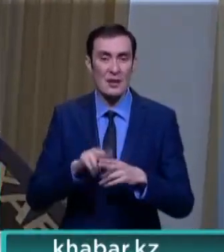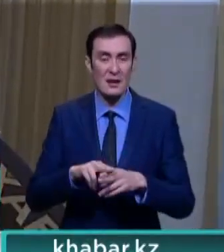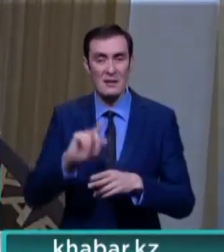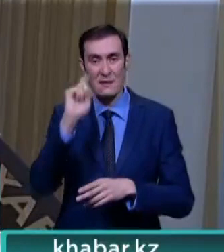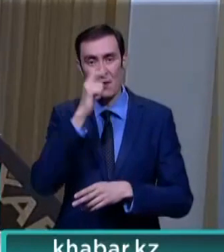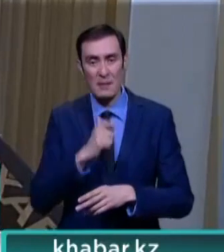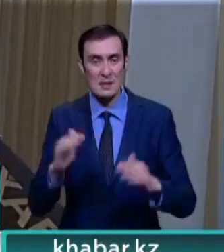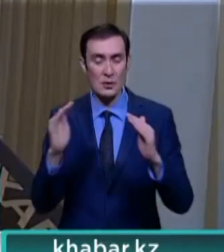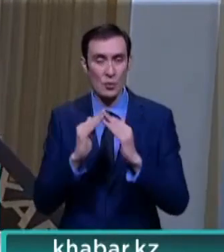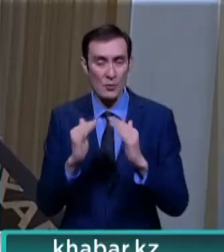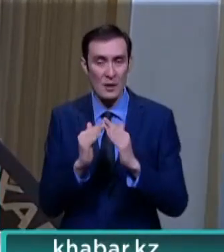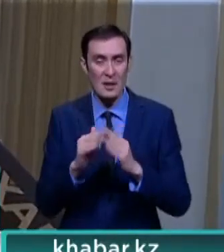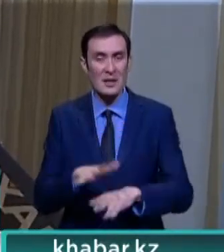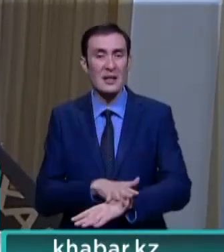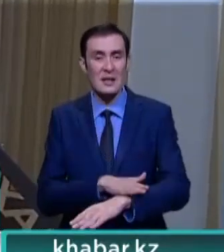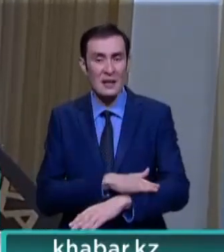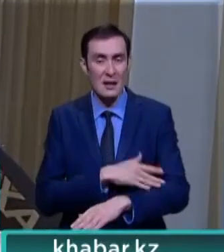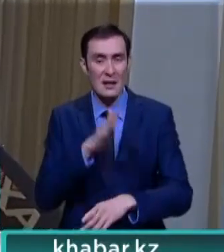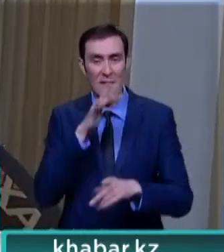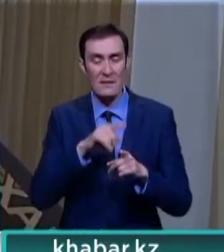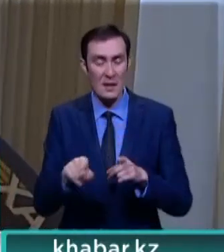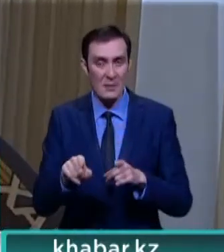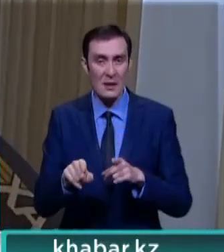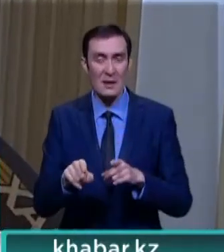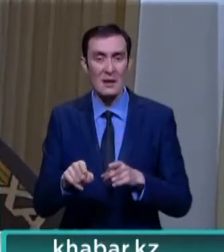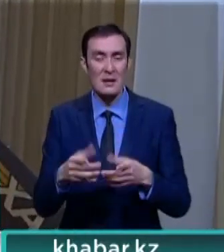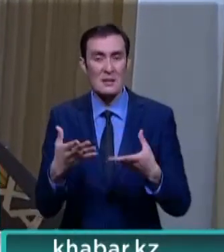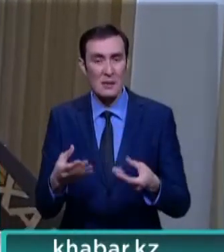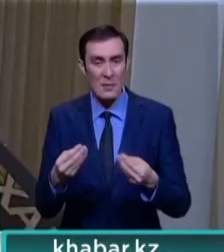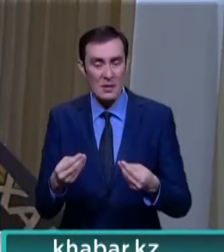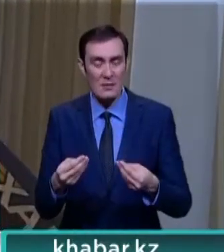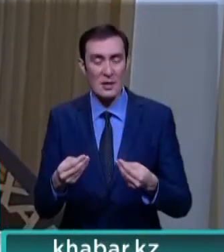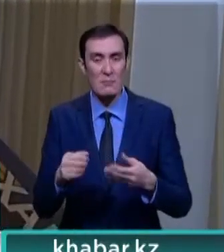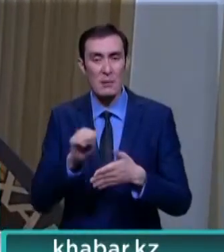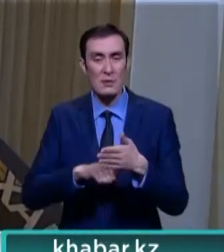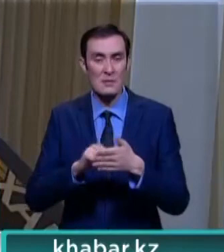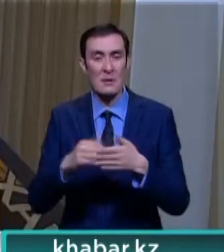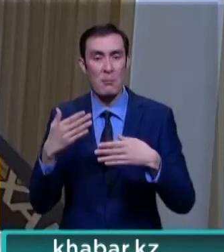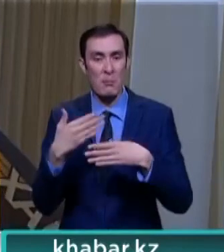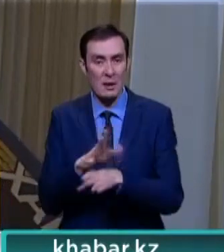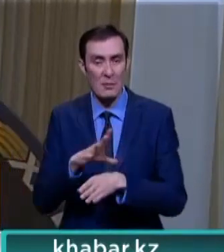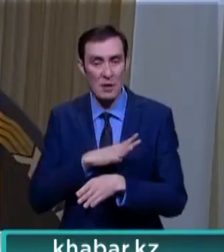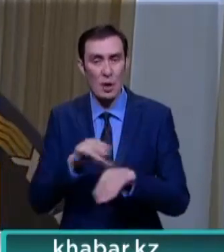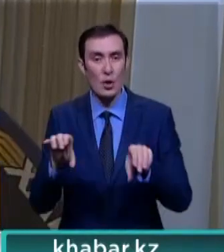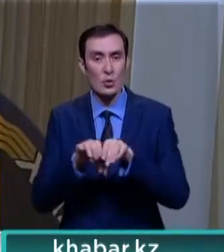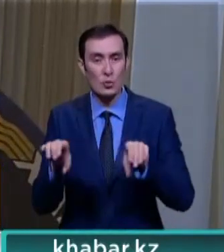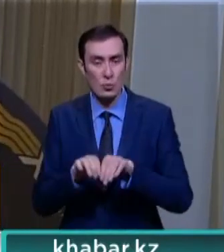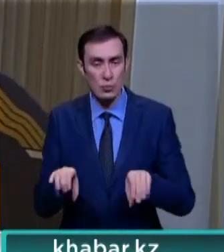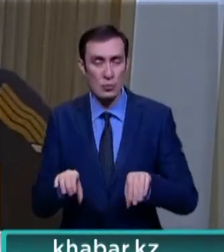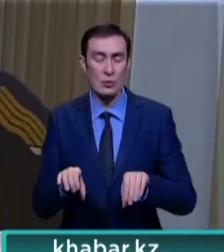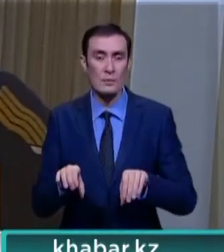деформации здания – длительное замачивание основания здания из-за порывов труб